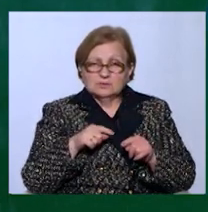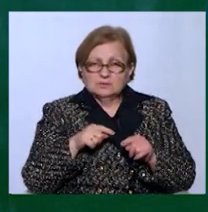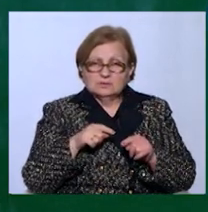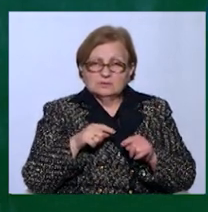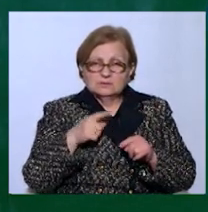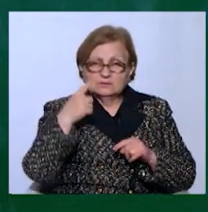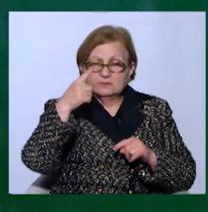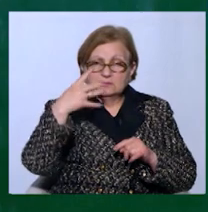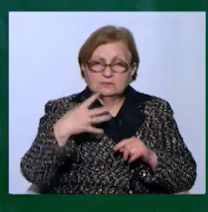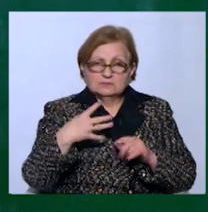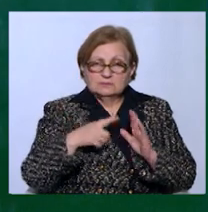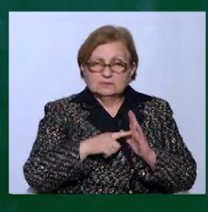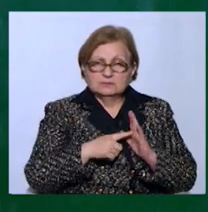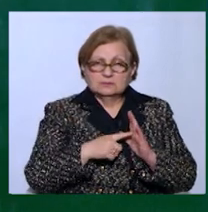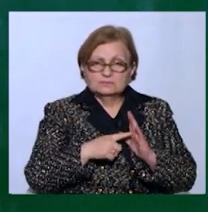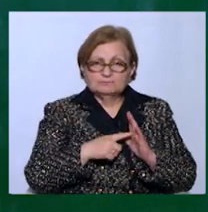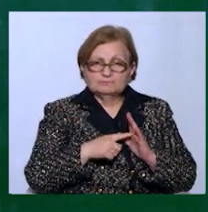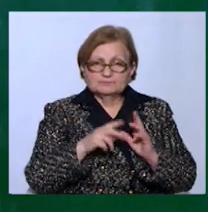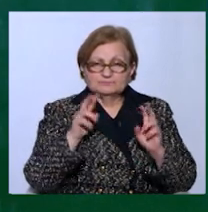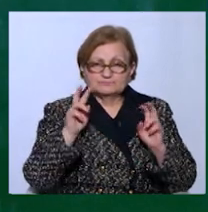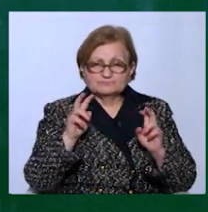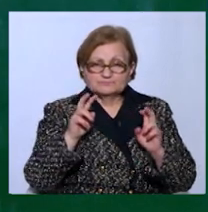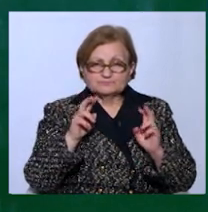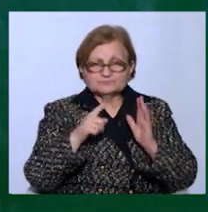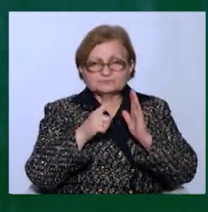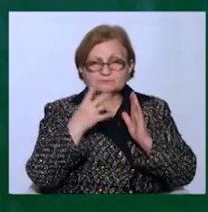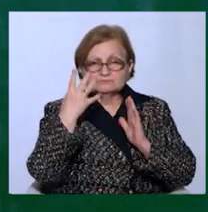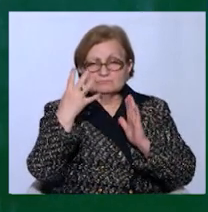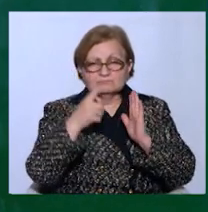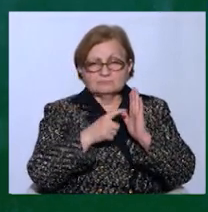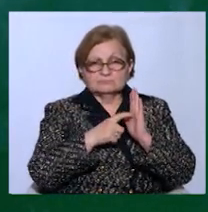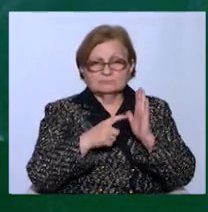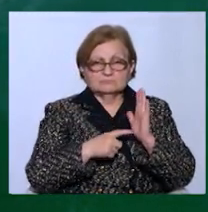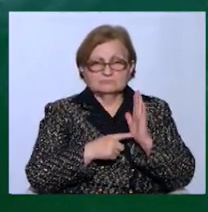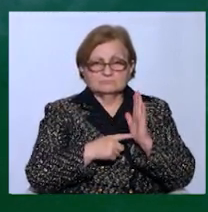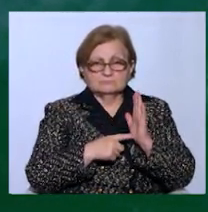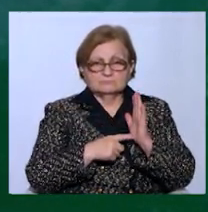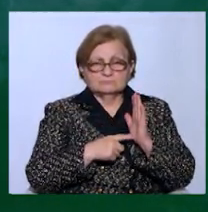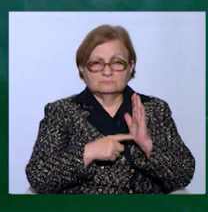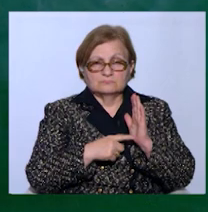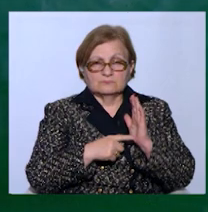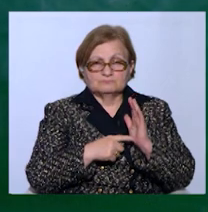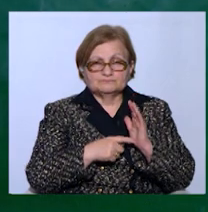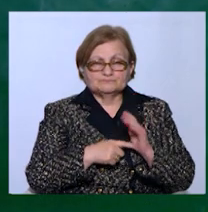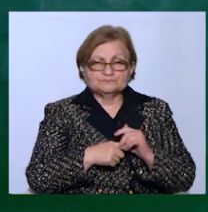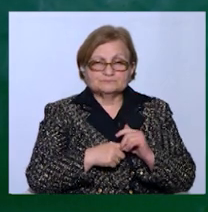1 მე-4-ზე გამრავლება ნიშნავს 4-ზე გაყოფას. აი ესეთი შემოგვაქვს ჩვენ შეთანხმება და აღნიშნა.